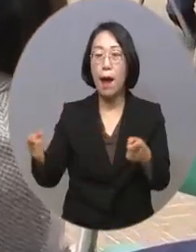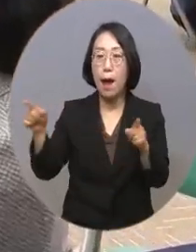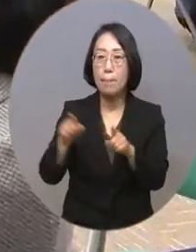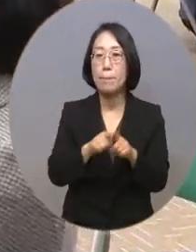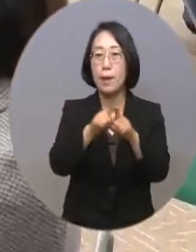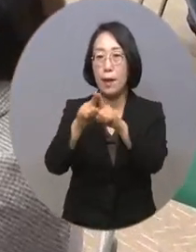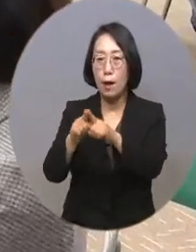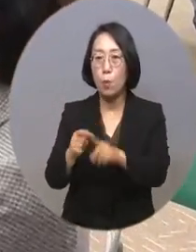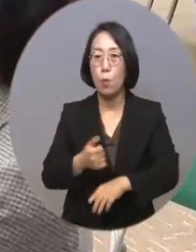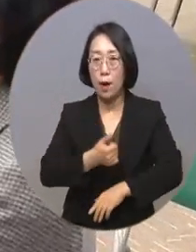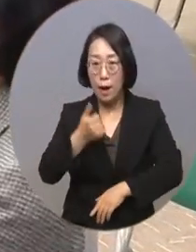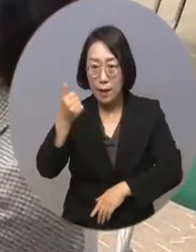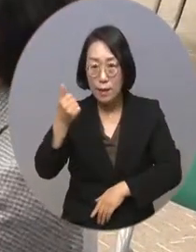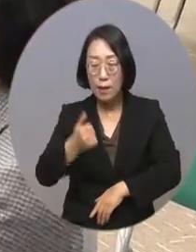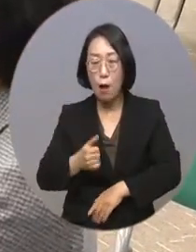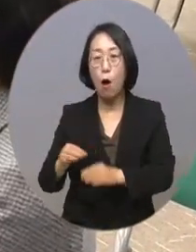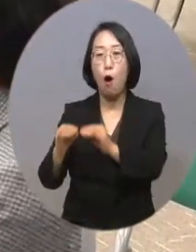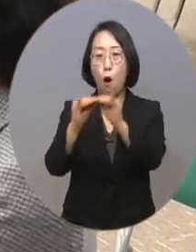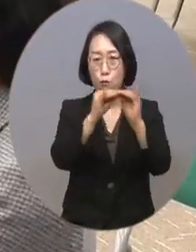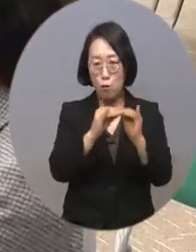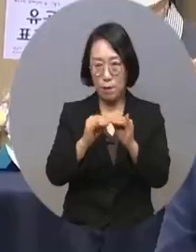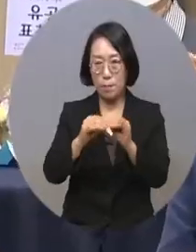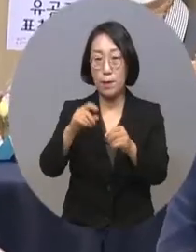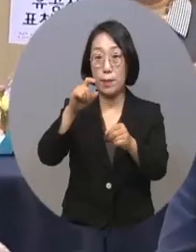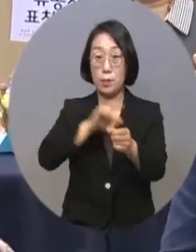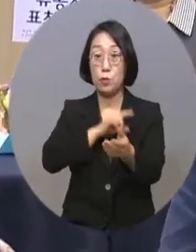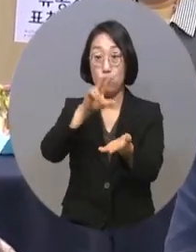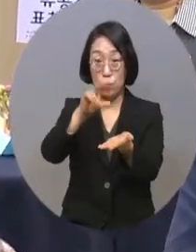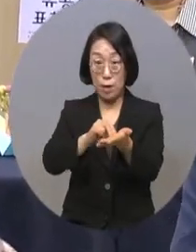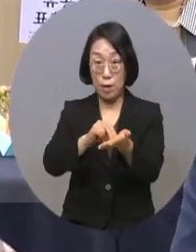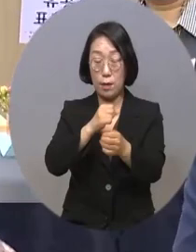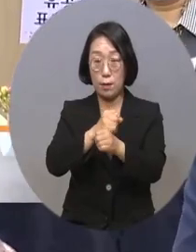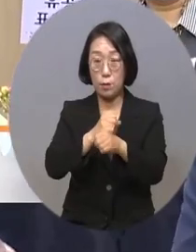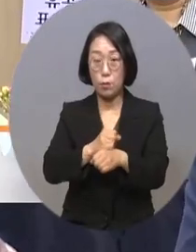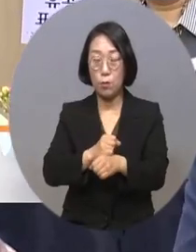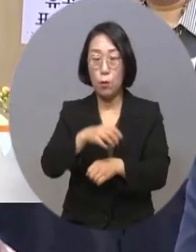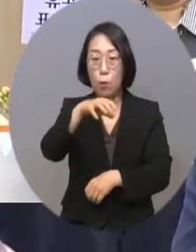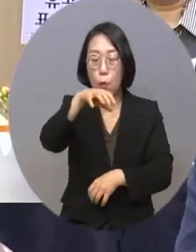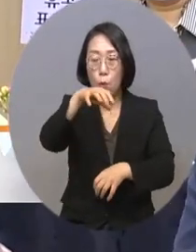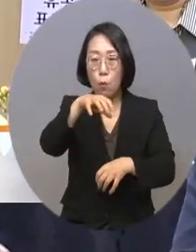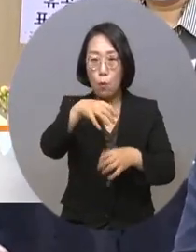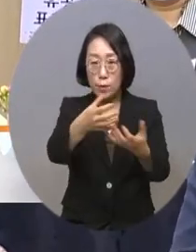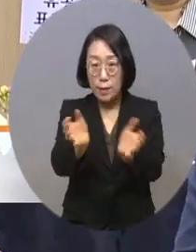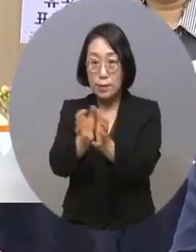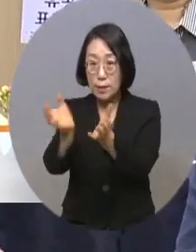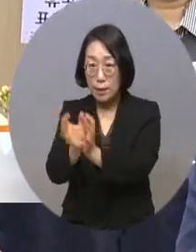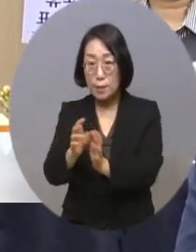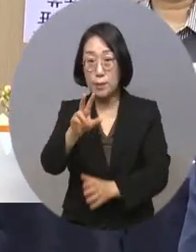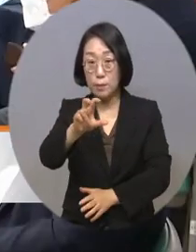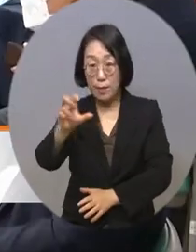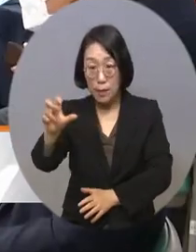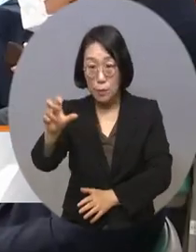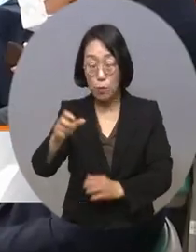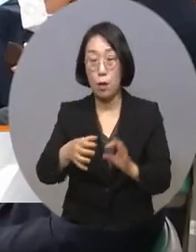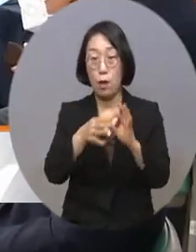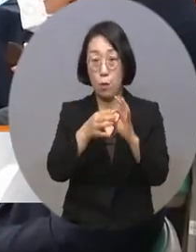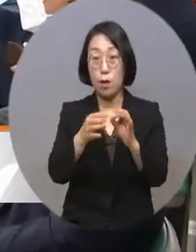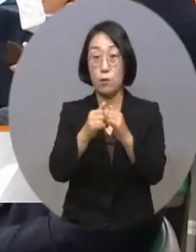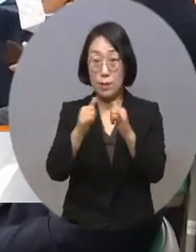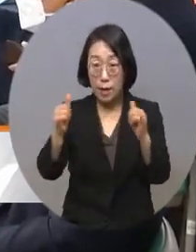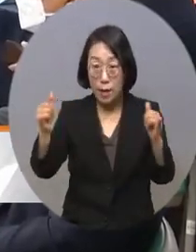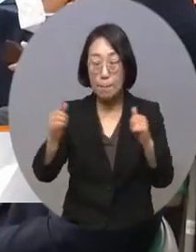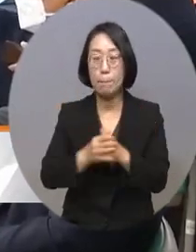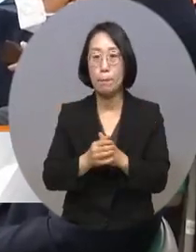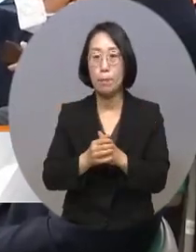없는 어울림이란 비전을 담아 열린 기념식에는 순천 지역 25개 장애인 관련 단체와 시설